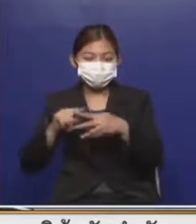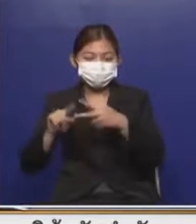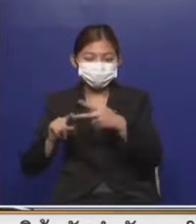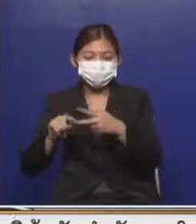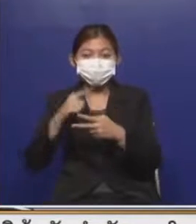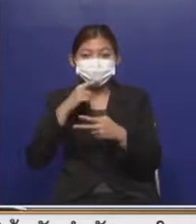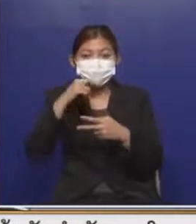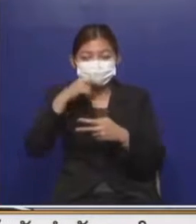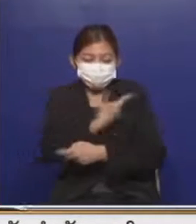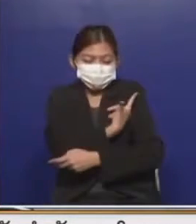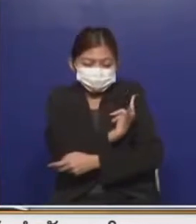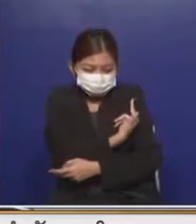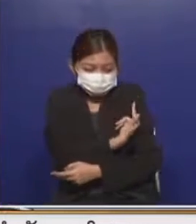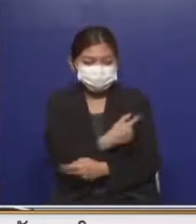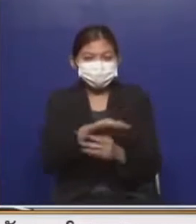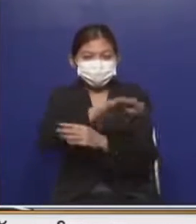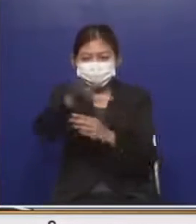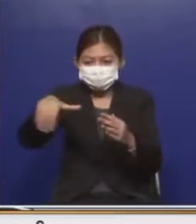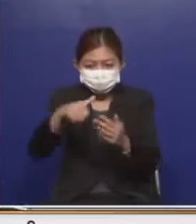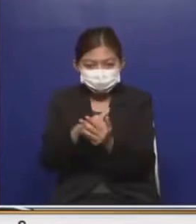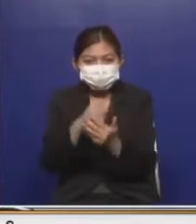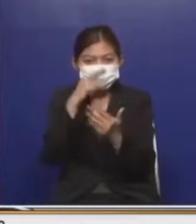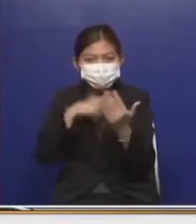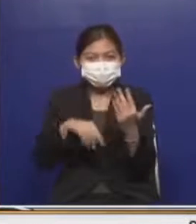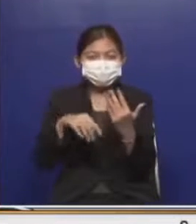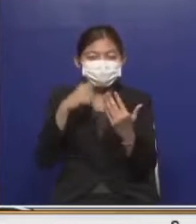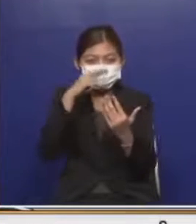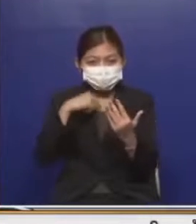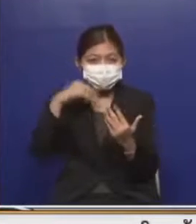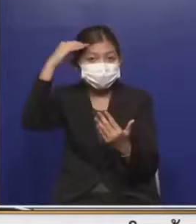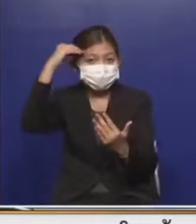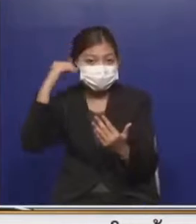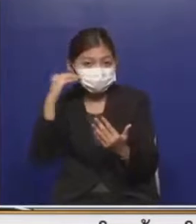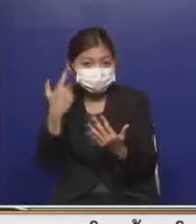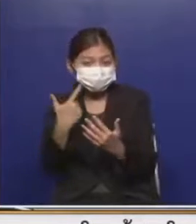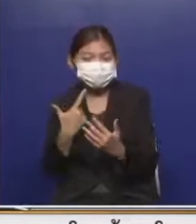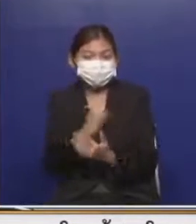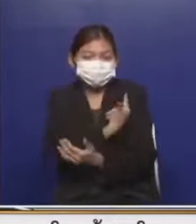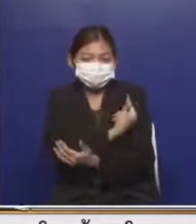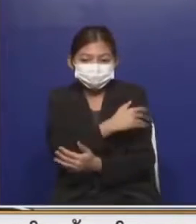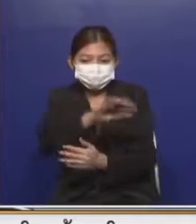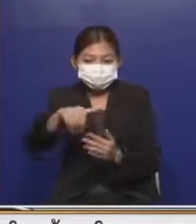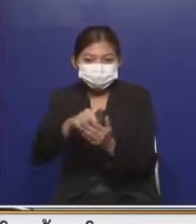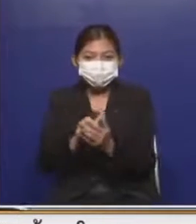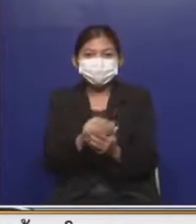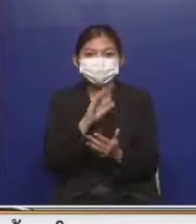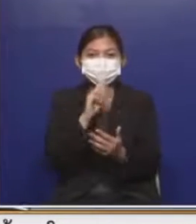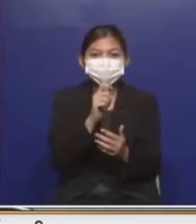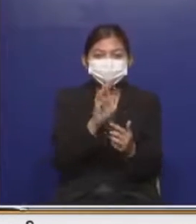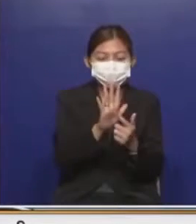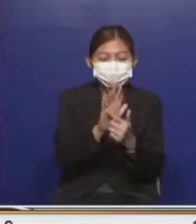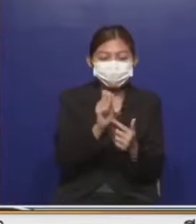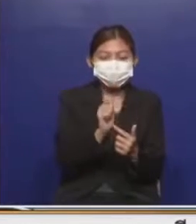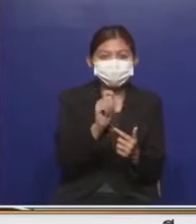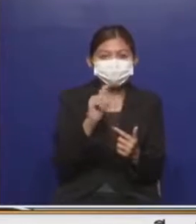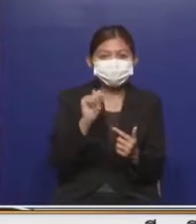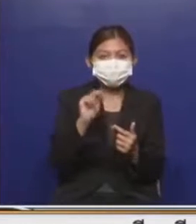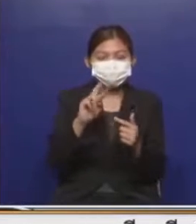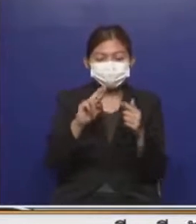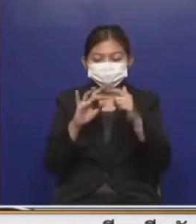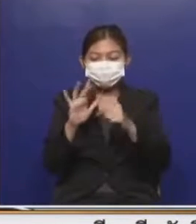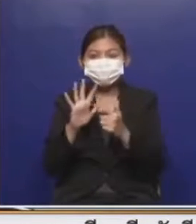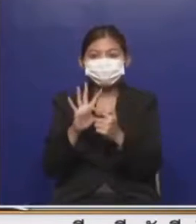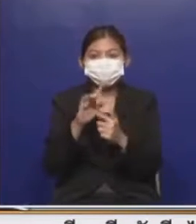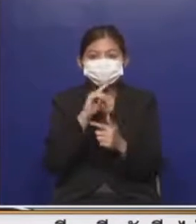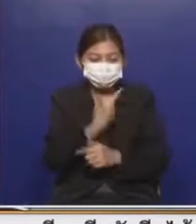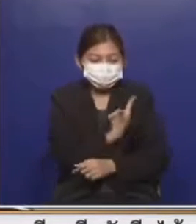ประเทศ 67 ล้านคนัใช้คะ 50, ลานเอาเป็นว่าถาฉด AstraZeneca เข็ 122 เข็ม 240 บาฉี